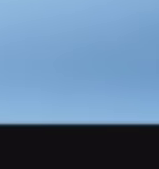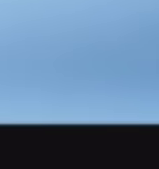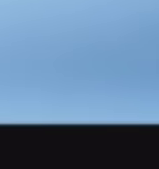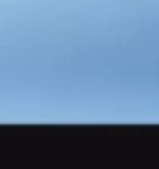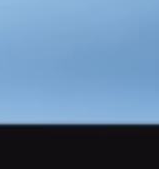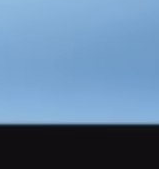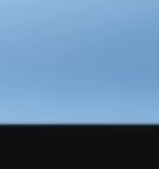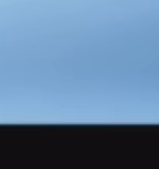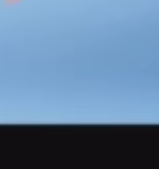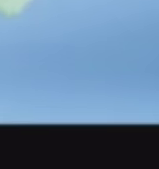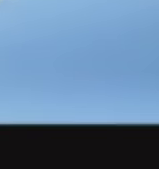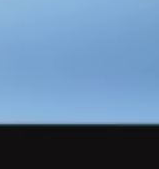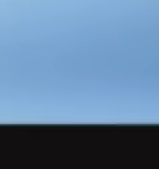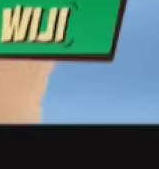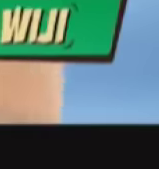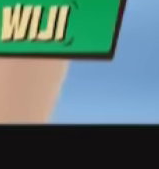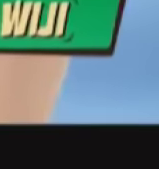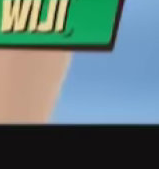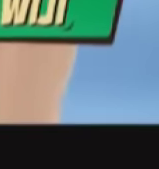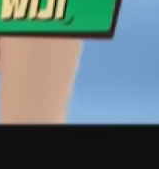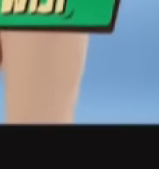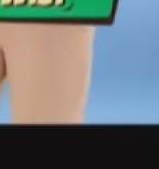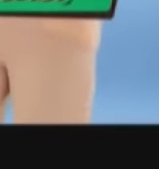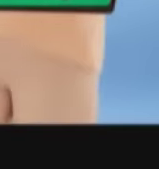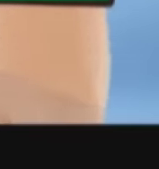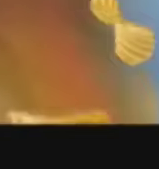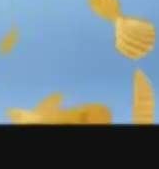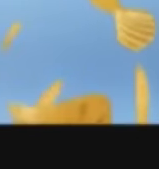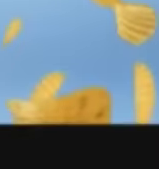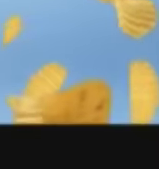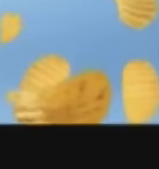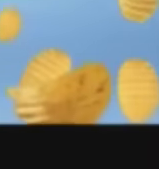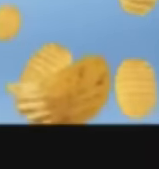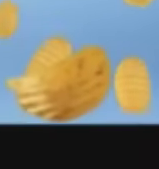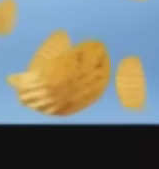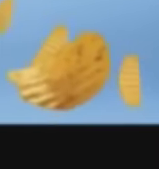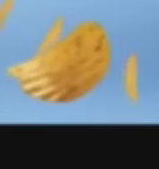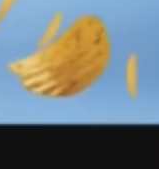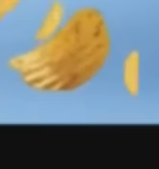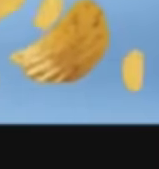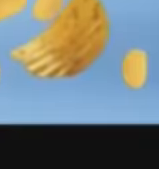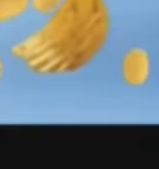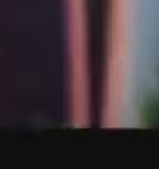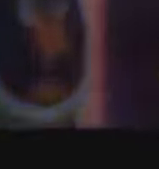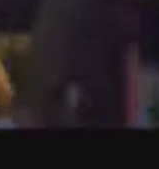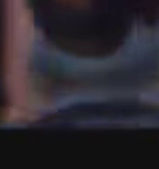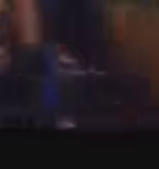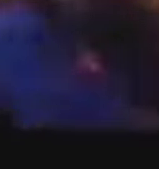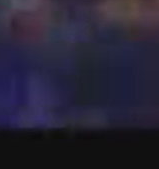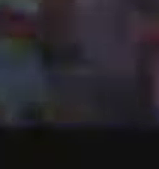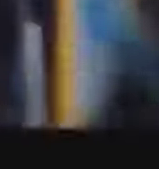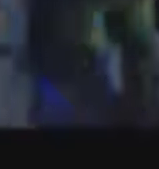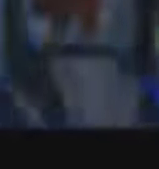Pilih aku dong. Dukung kami jadi pemenang 500 juta.